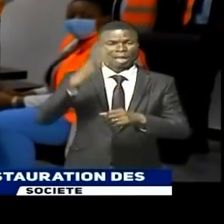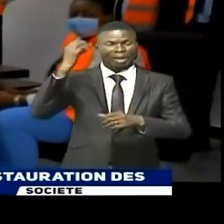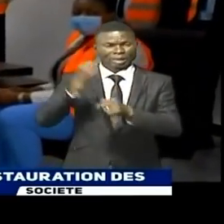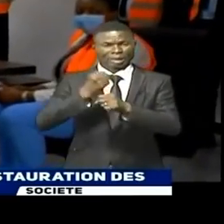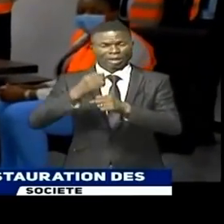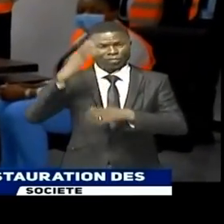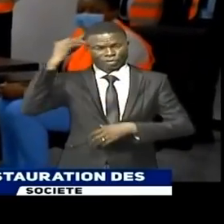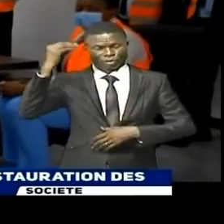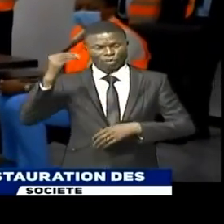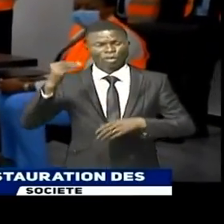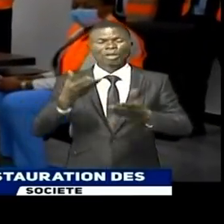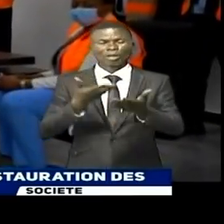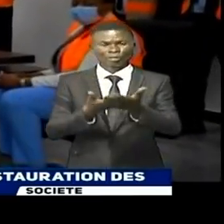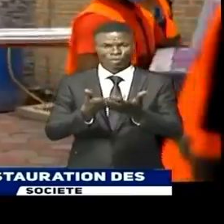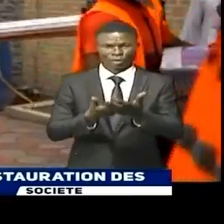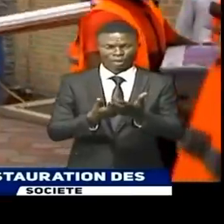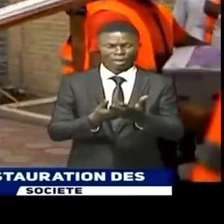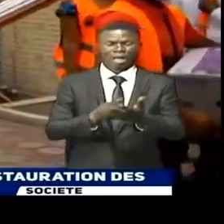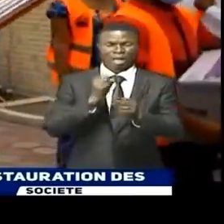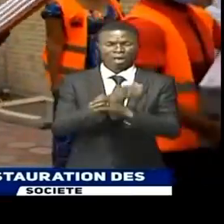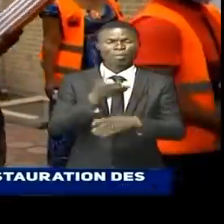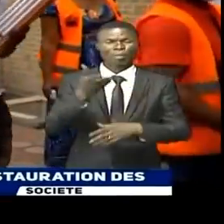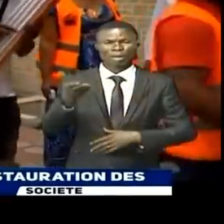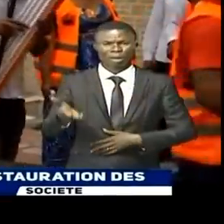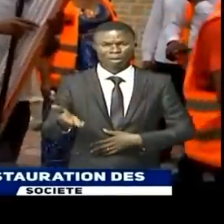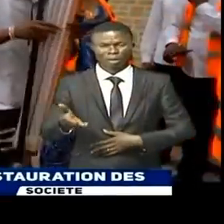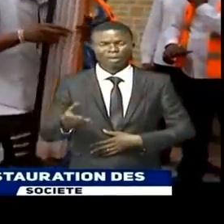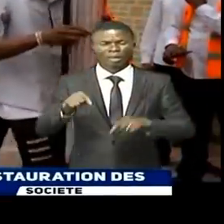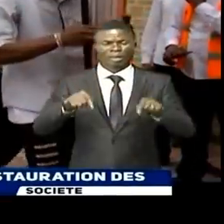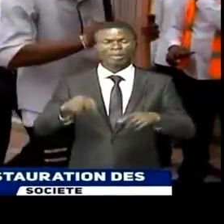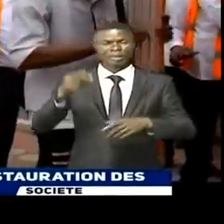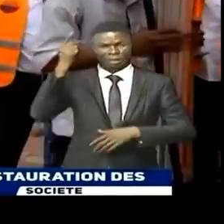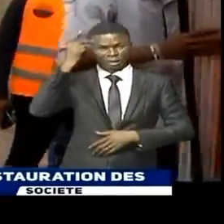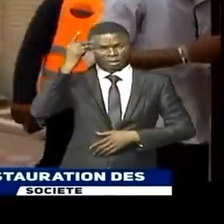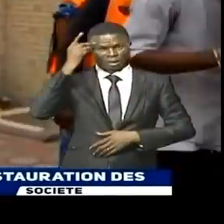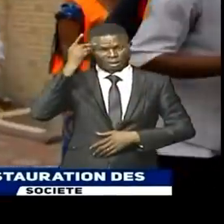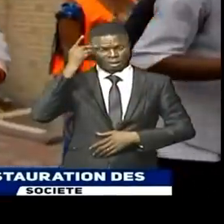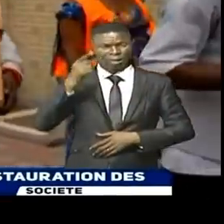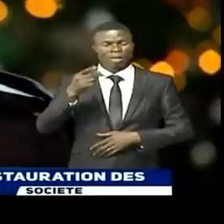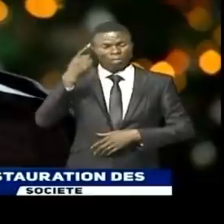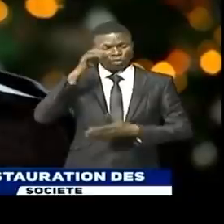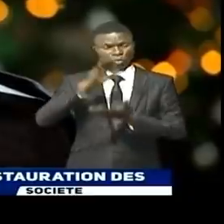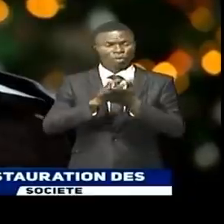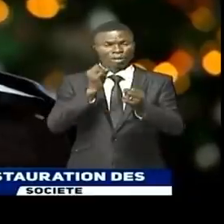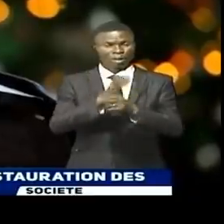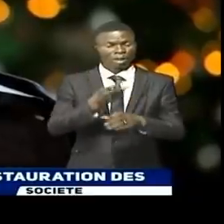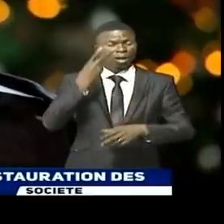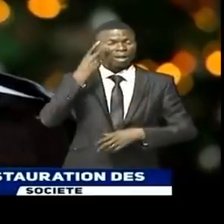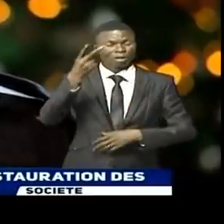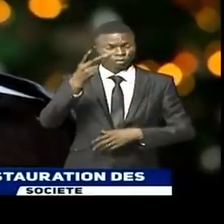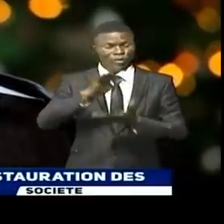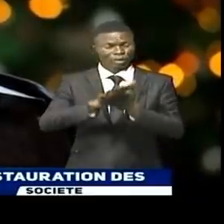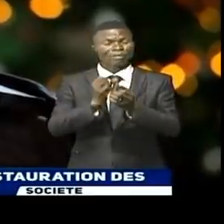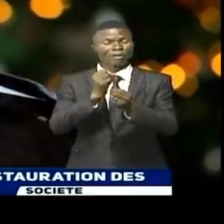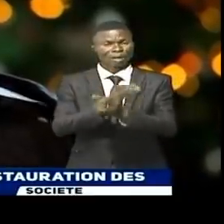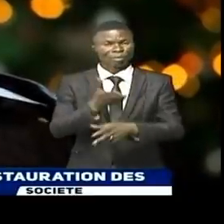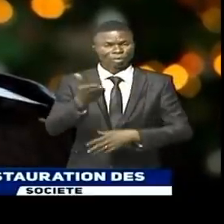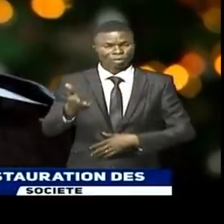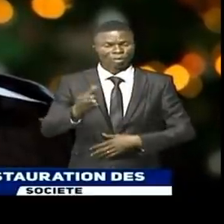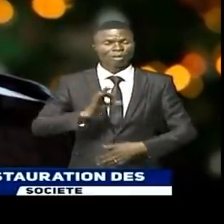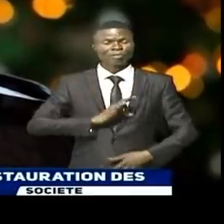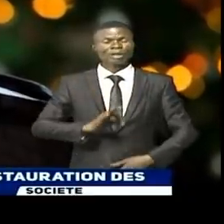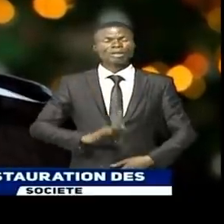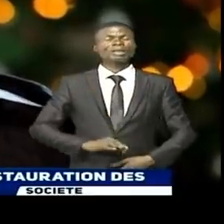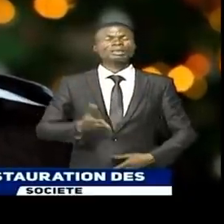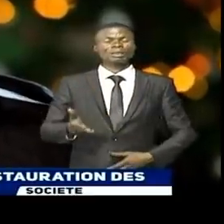mcdo france peut être mis à contribution à kinshasa pour ainsi concrétiser la vision du président de la république félix antoine